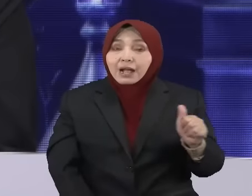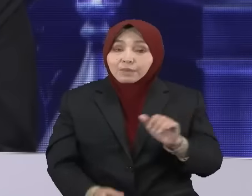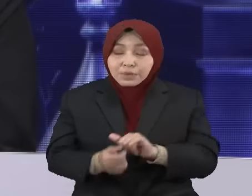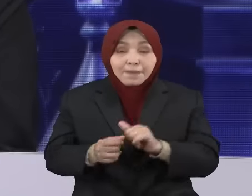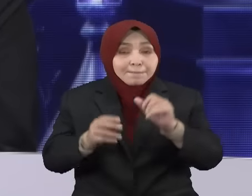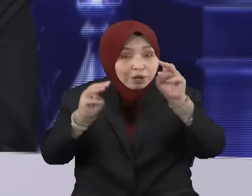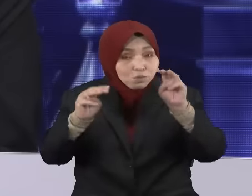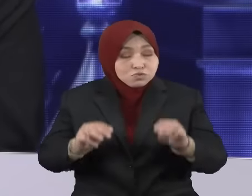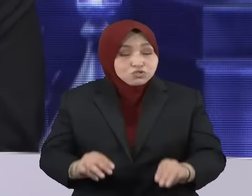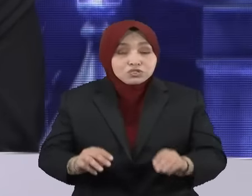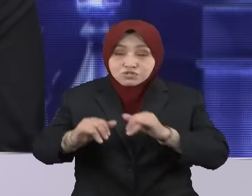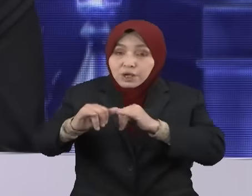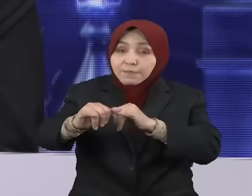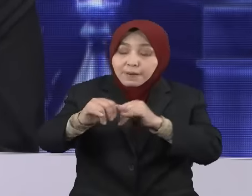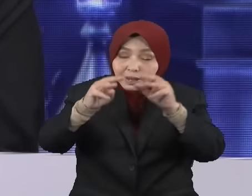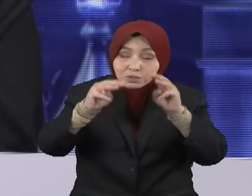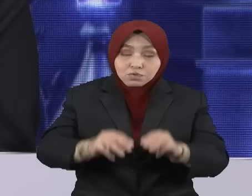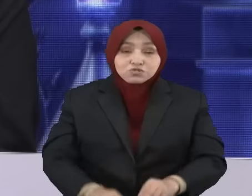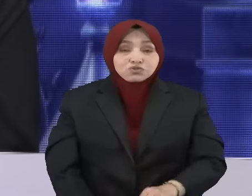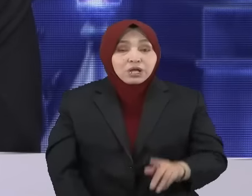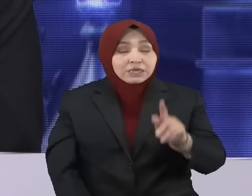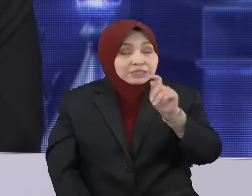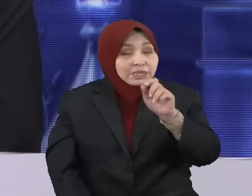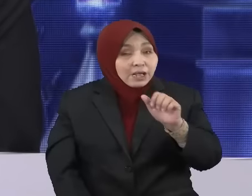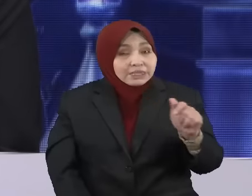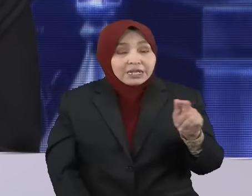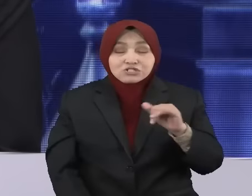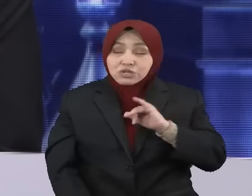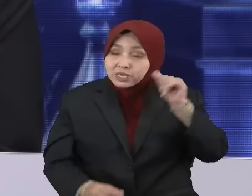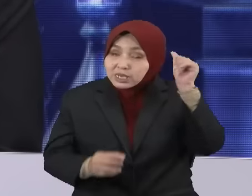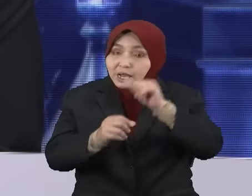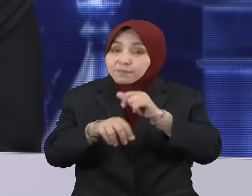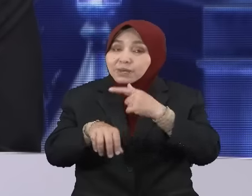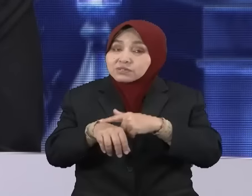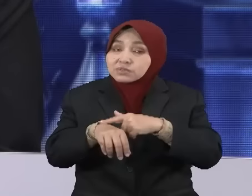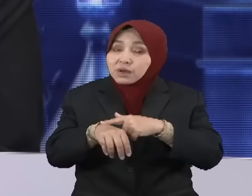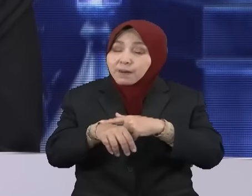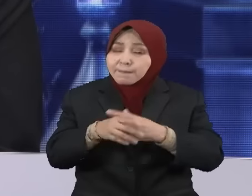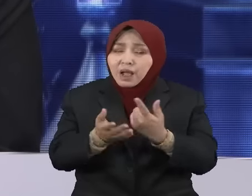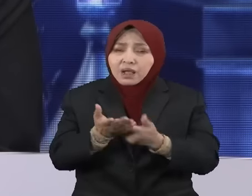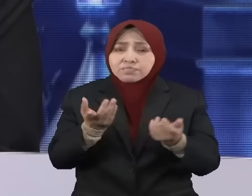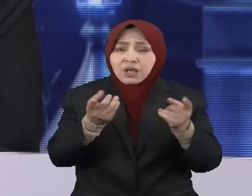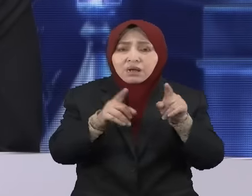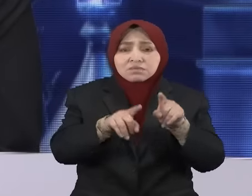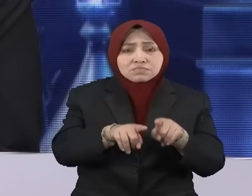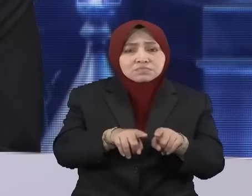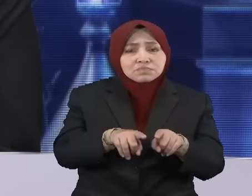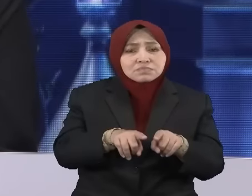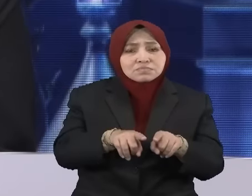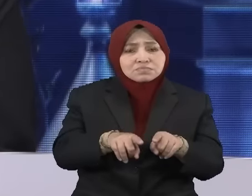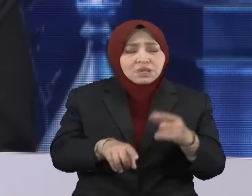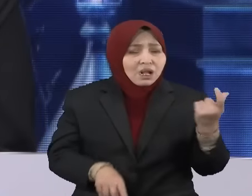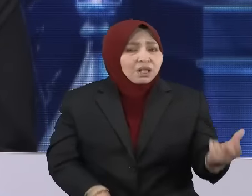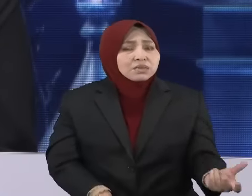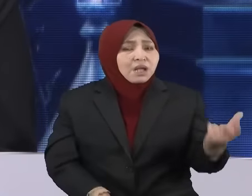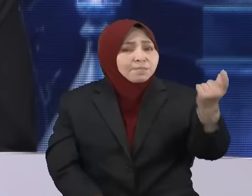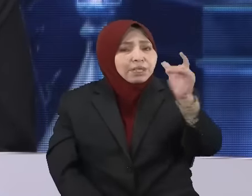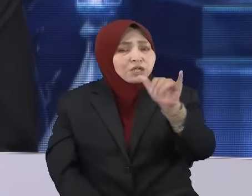manusia kepada manusia lah. Kalau ta'ala lebih tinggi ya. Saya ingat masa peristiwa Nabi Yusuf